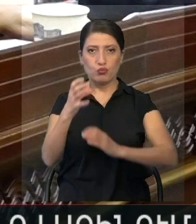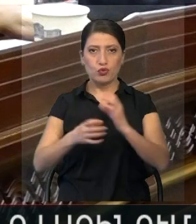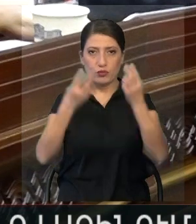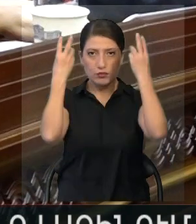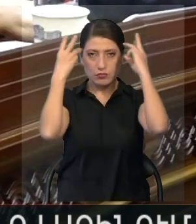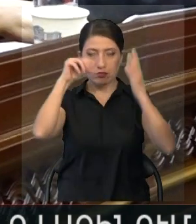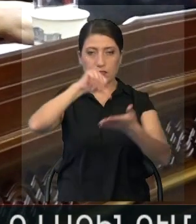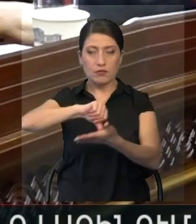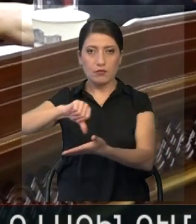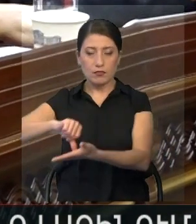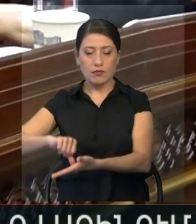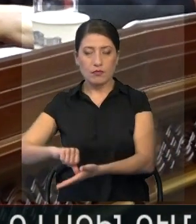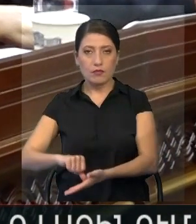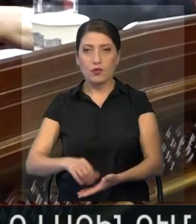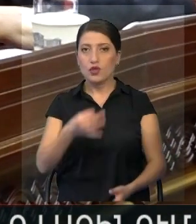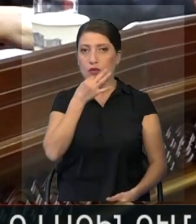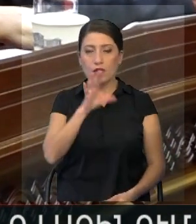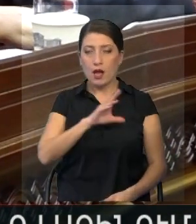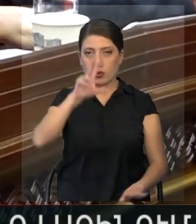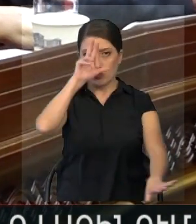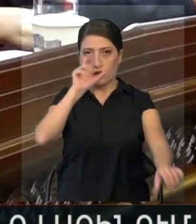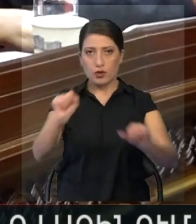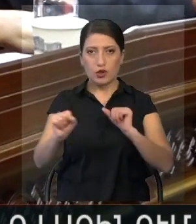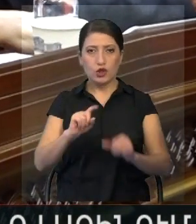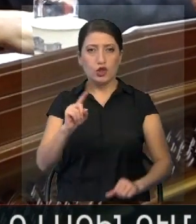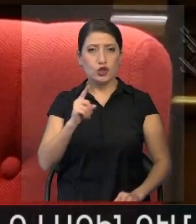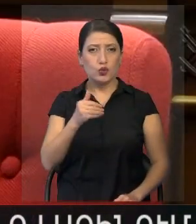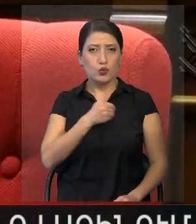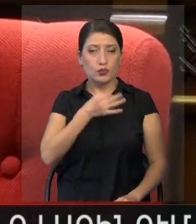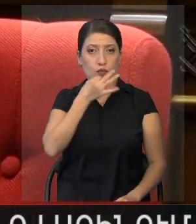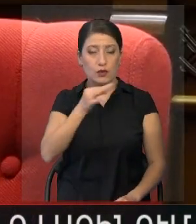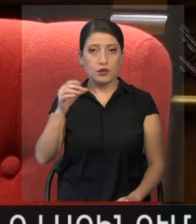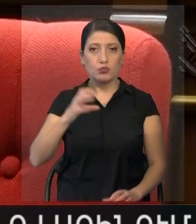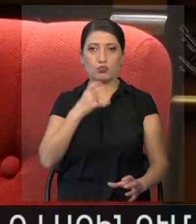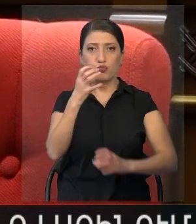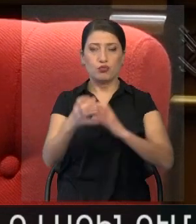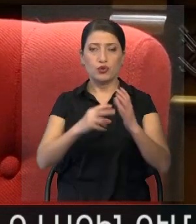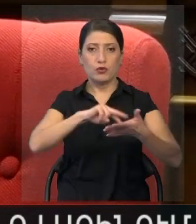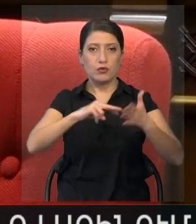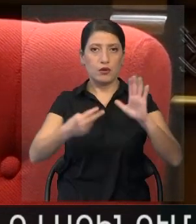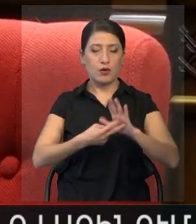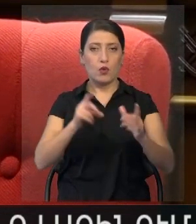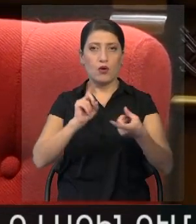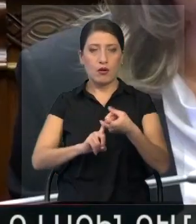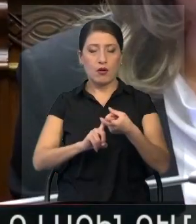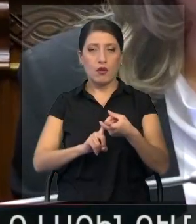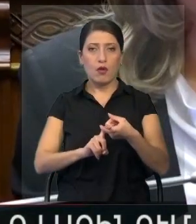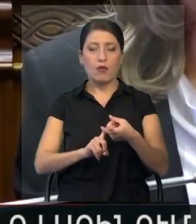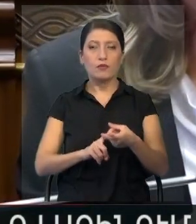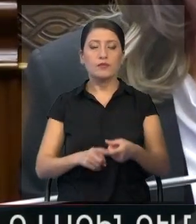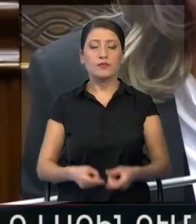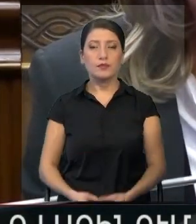մեխանիզմի մասնակցությամբ։ Չեն ասում իշխանականները, թե ինչ նկատի ունեն միջազգային մեխանիզմների գործարկում, վերագործարկում